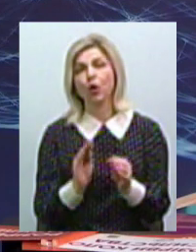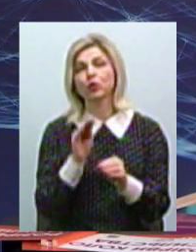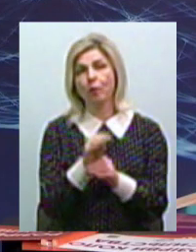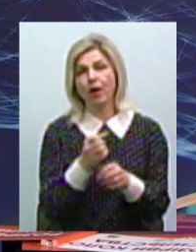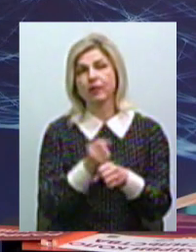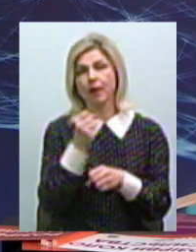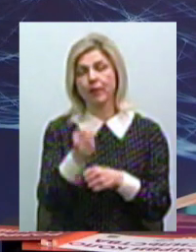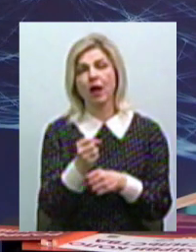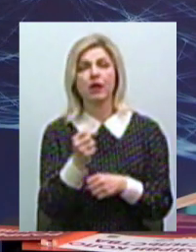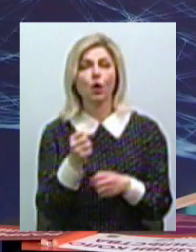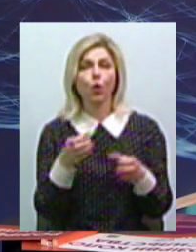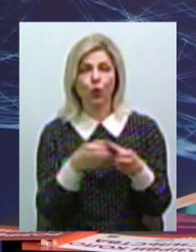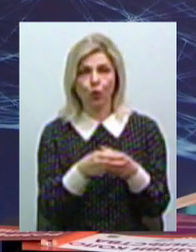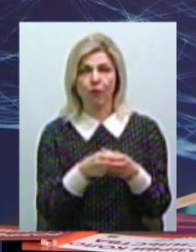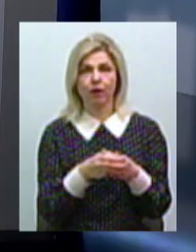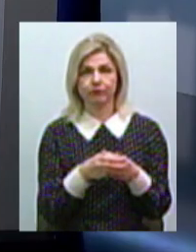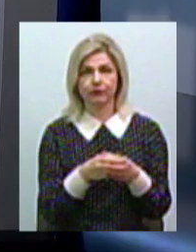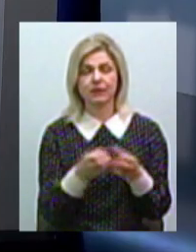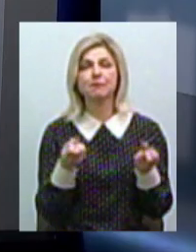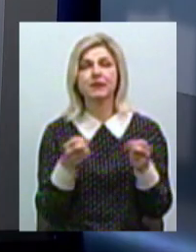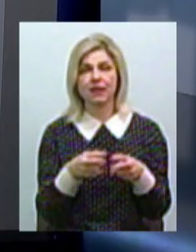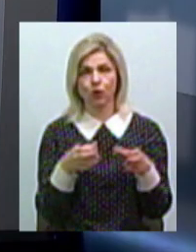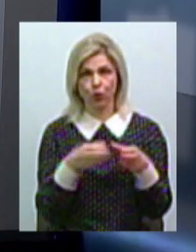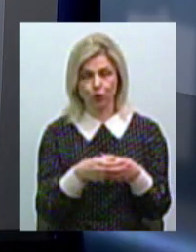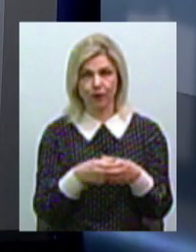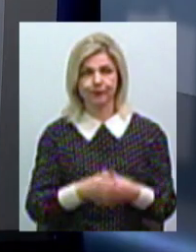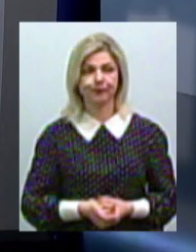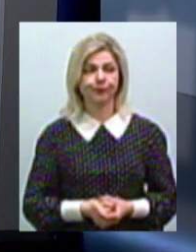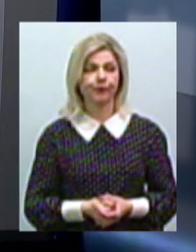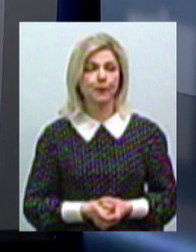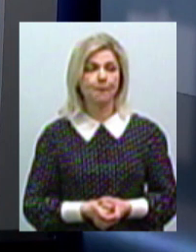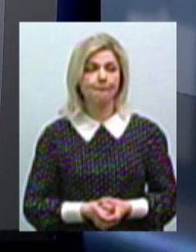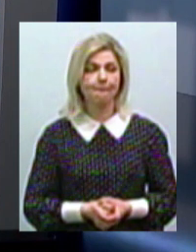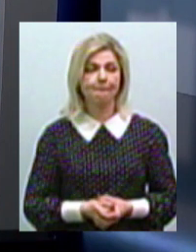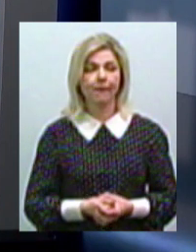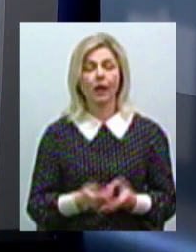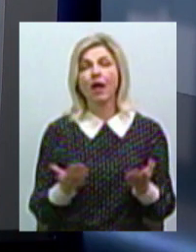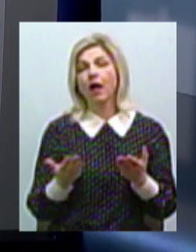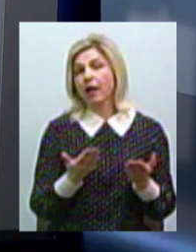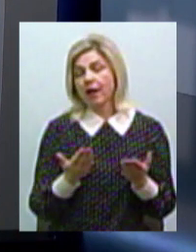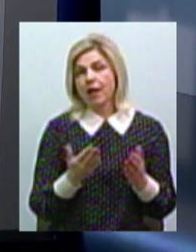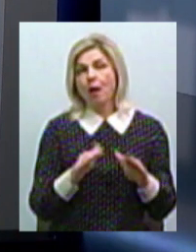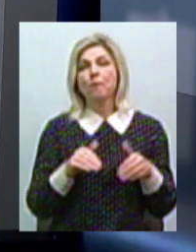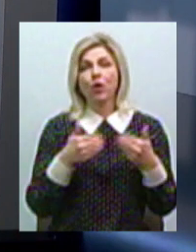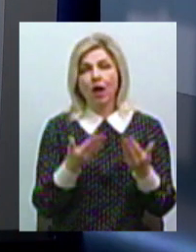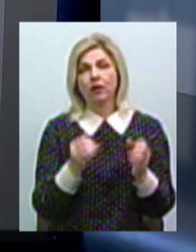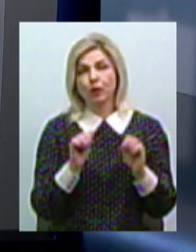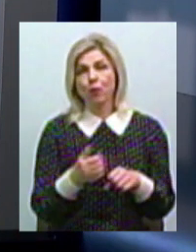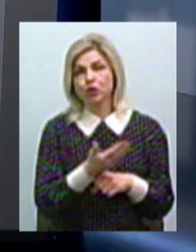мобільна група з реагування на факти домашнього насильства. І, будь ласка, у нас залишається хвилина. Які поради ви можете дати нашим